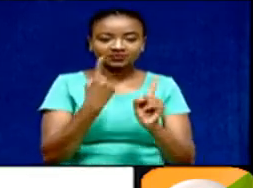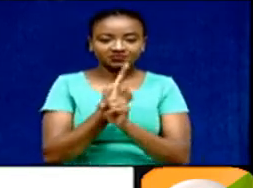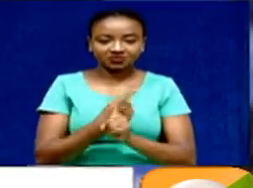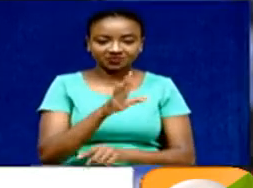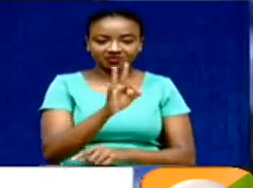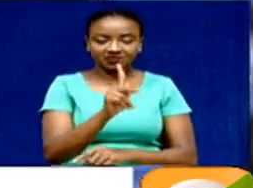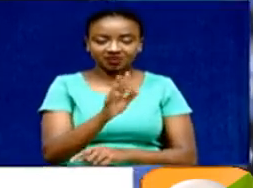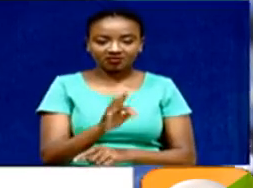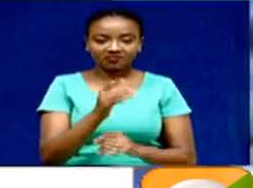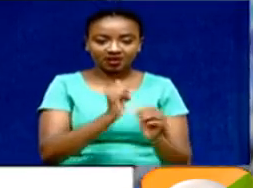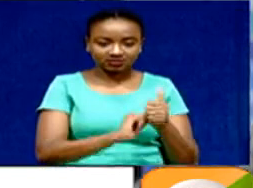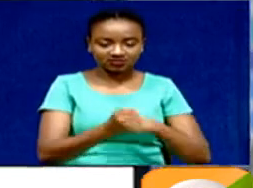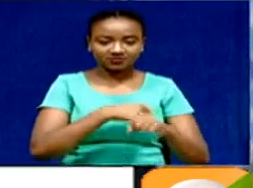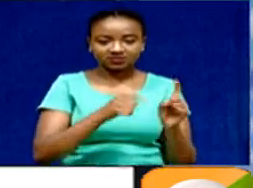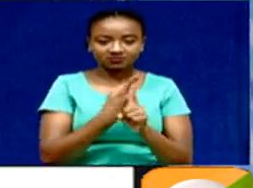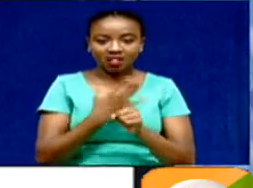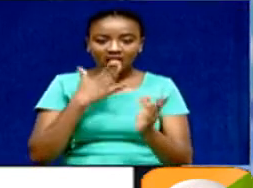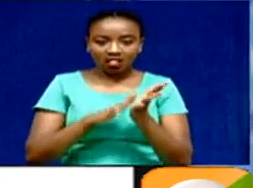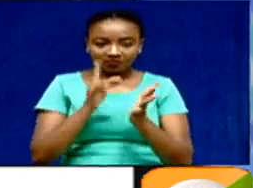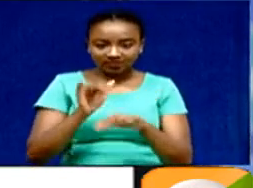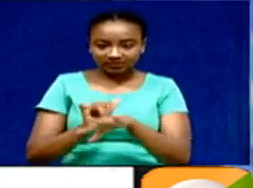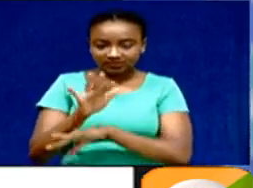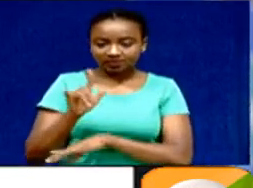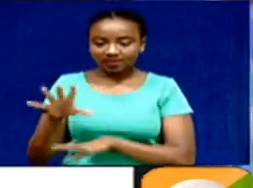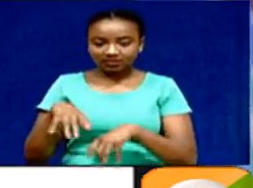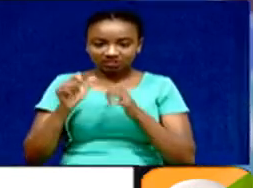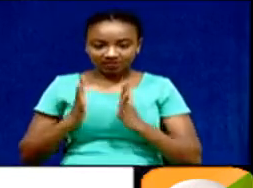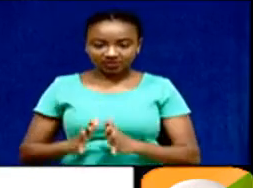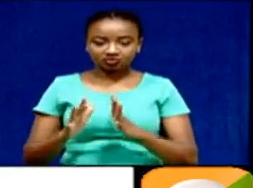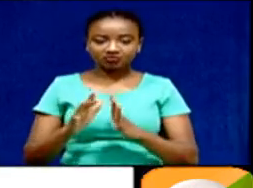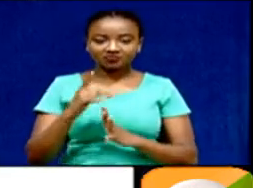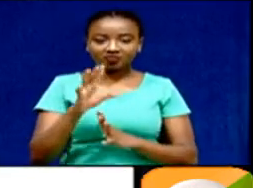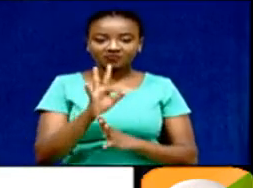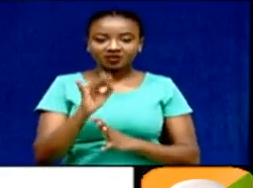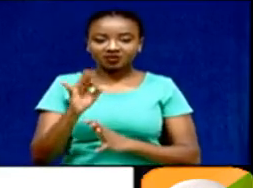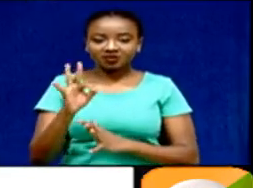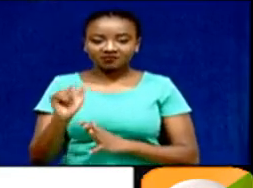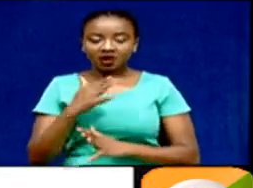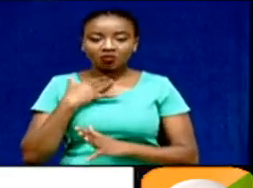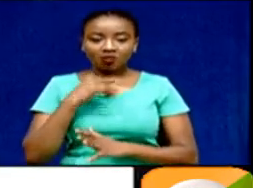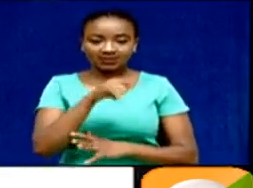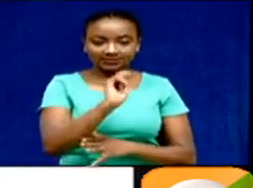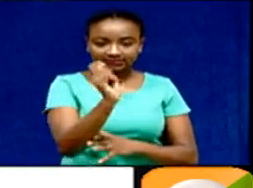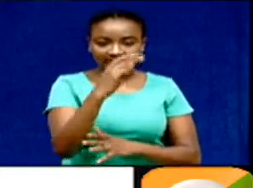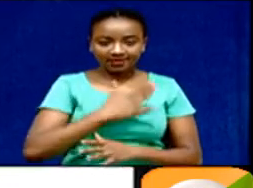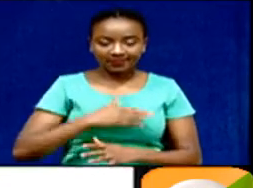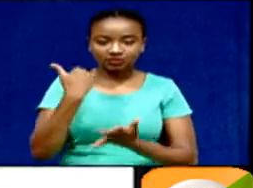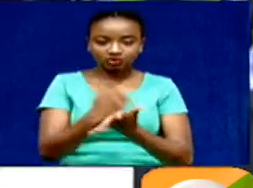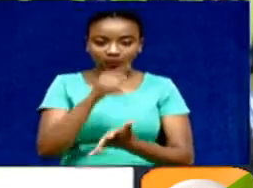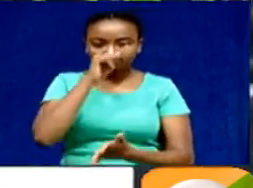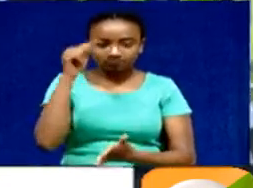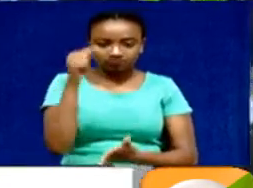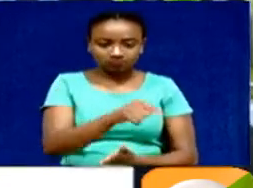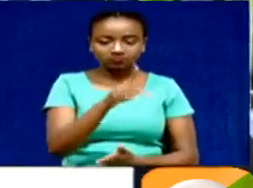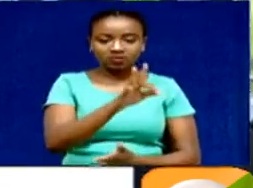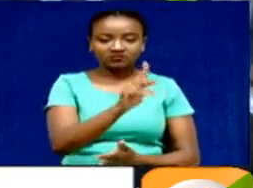barua yake kwa waziri wa michezo Amina Mohamed, katibu mkuu wa FIFA Fatuma Samora ametaka Kenya iache kuingilia